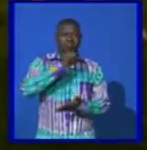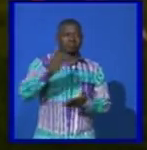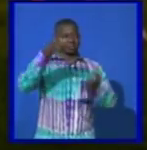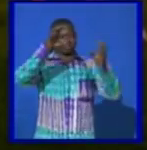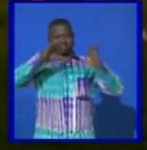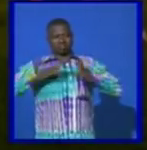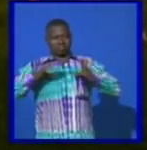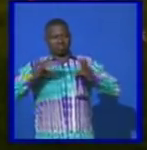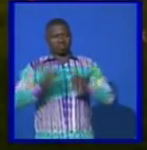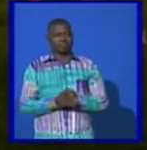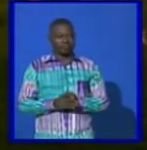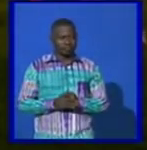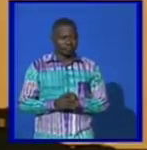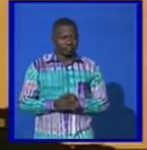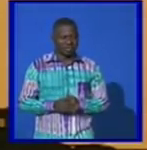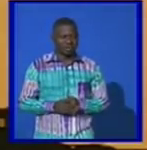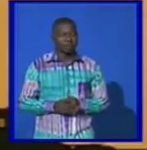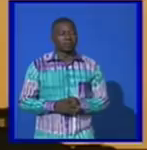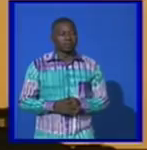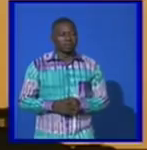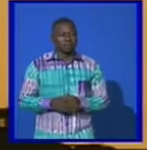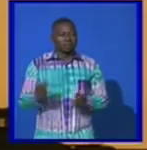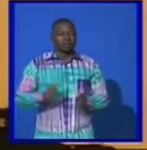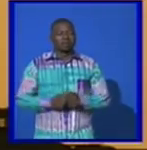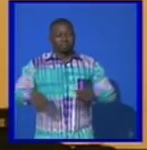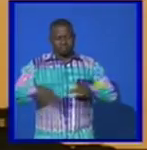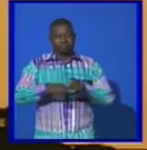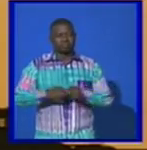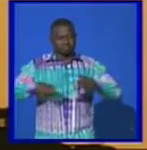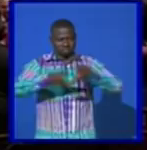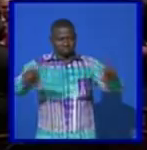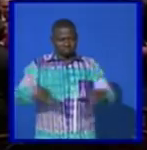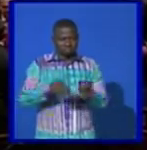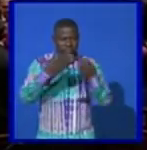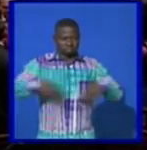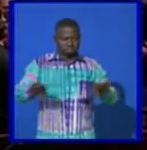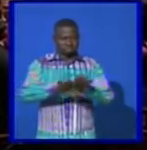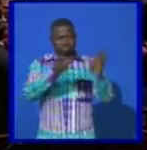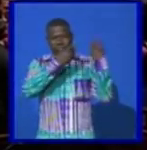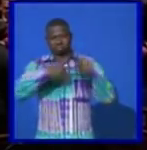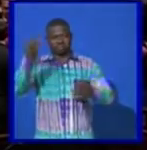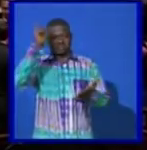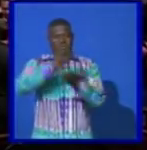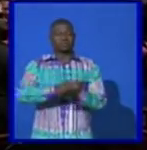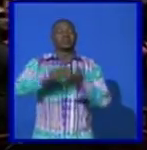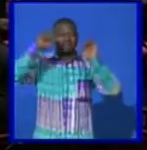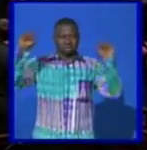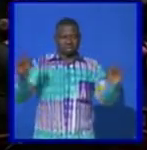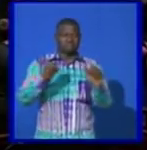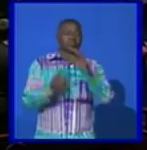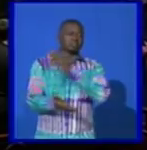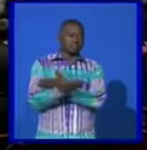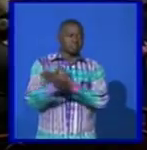Des parcs nationaux fermés depuis ce samedi matin. C'est l'une des conséquences les plus visibles du shutdown, la paralysie partielle